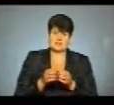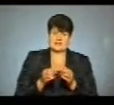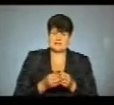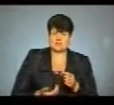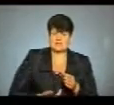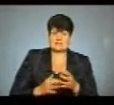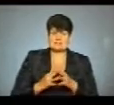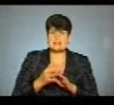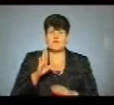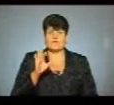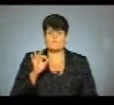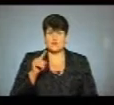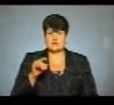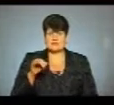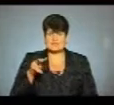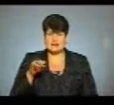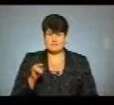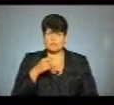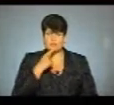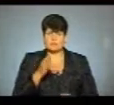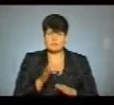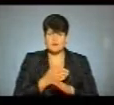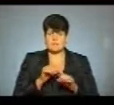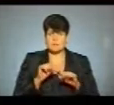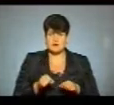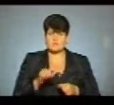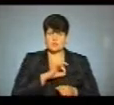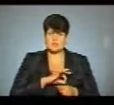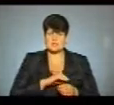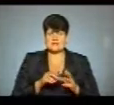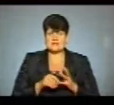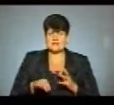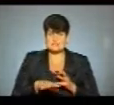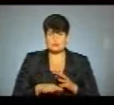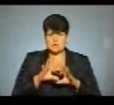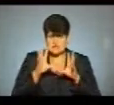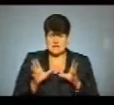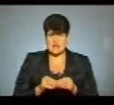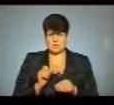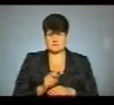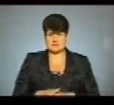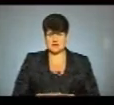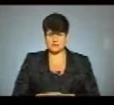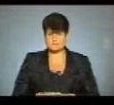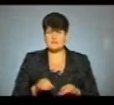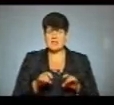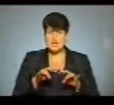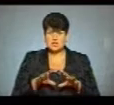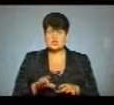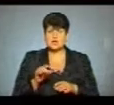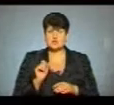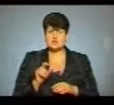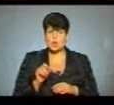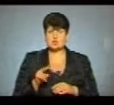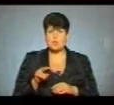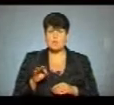села Возилів, які кажуть, що їх позбавили права користуватися землями загального призначення. Рішення Золотопотіцької